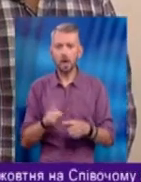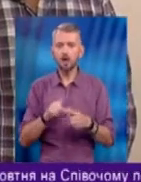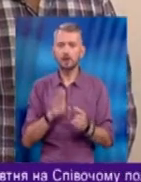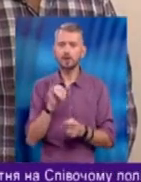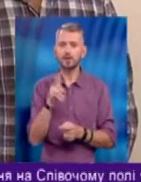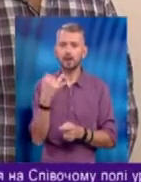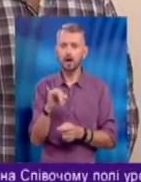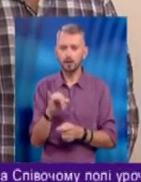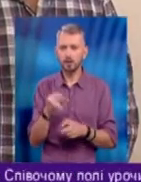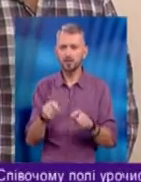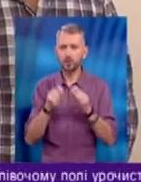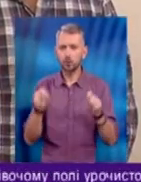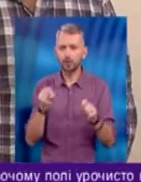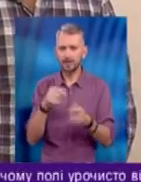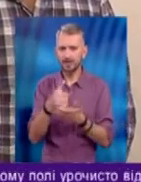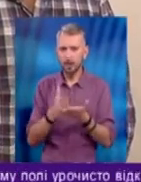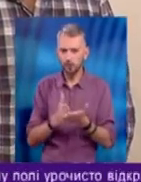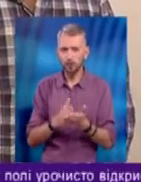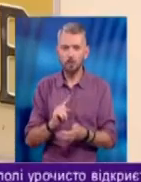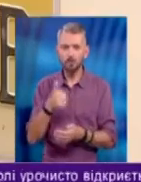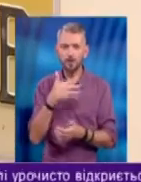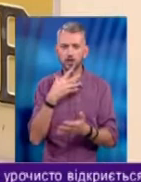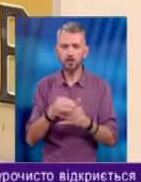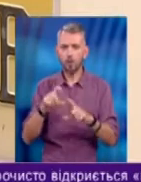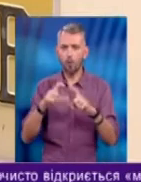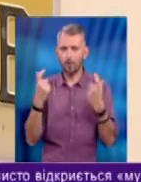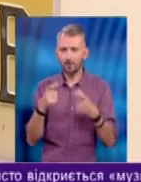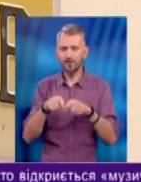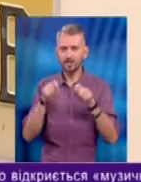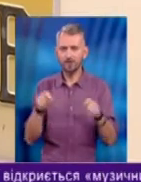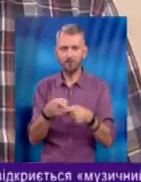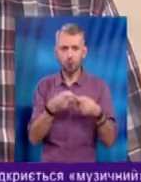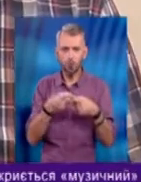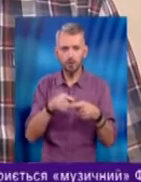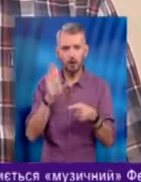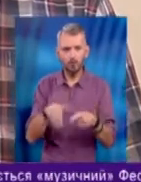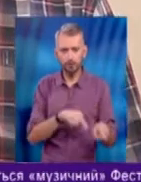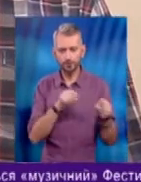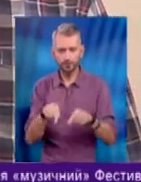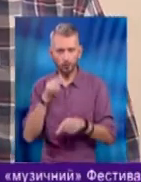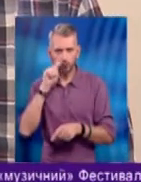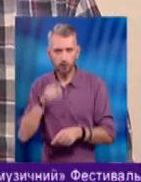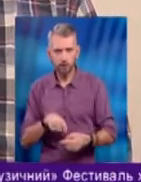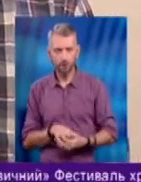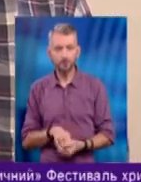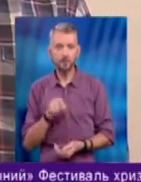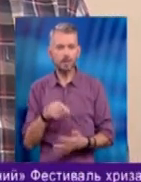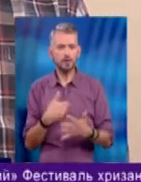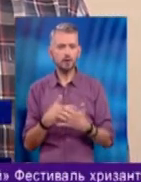Віталій, власний засновник сервісу. Перший свій офіс чоловік відкрив у Білорусі, потім перейшов на Україну. Здесь, якби,